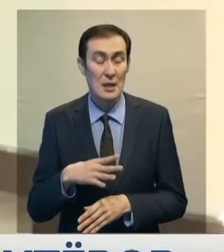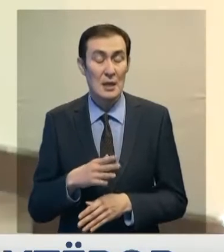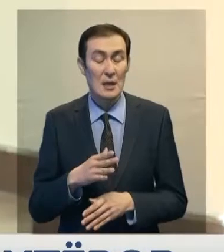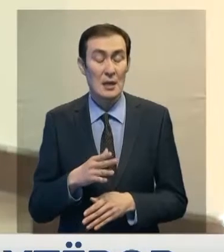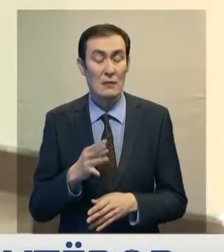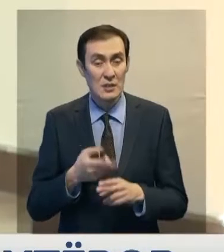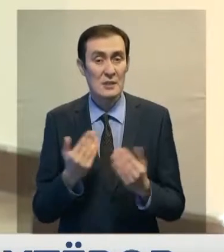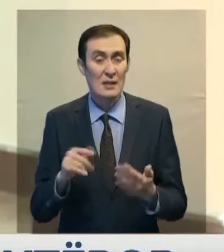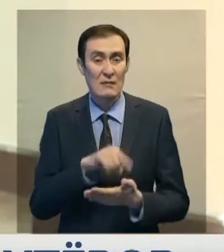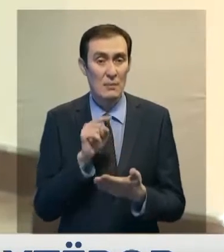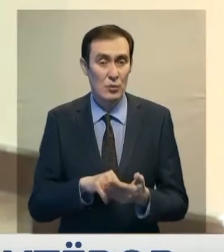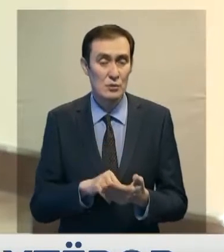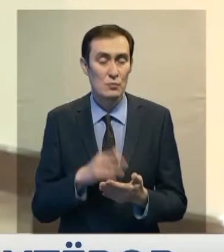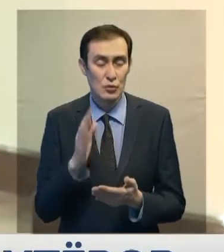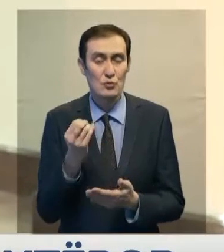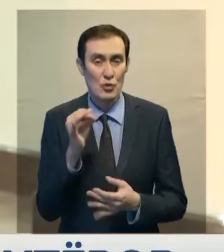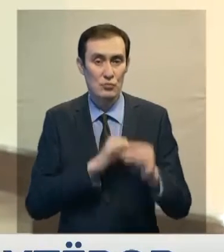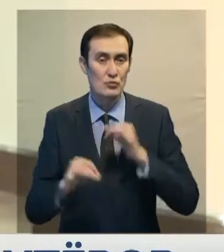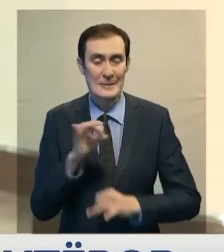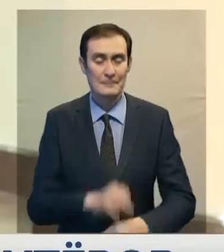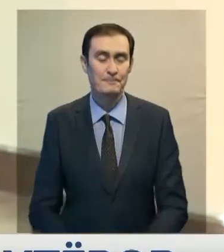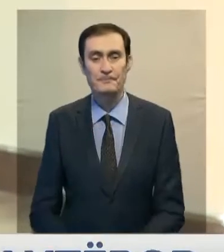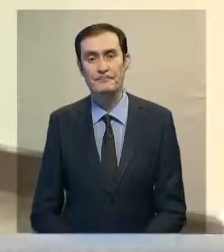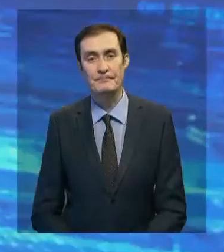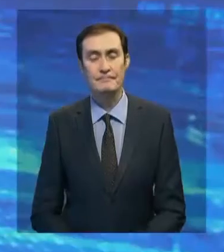Но этот вопрос, как я уже сказал, отдельно будет обсуждаться.